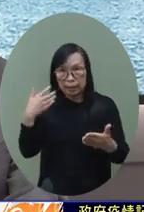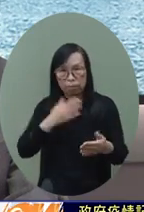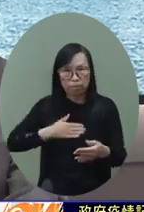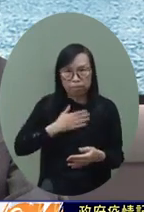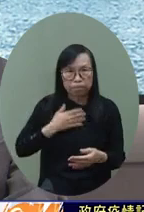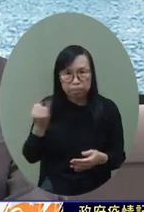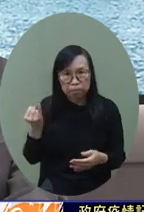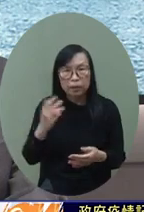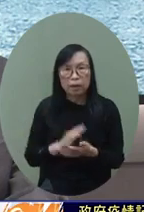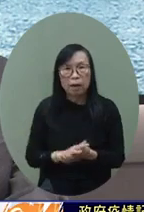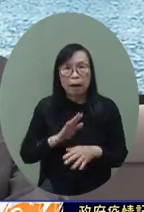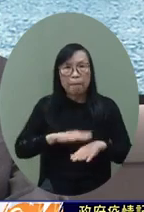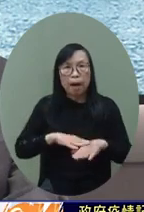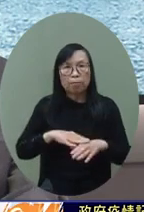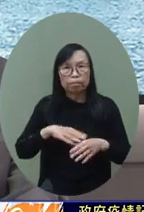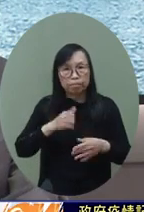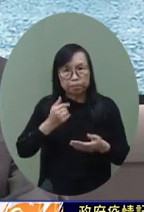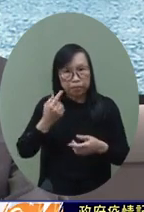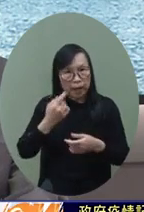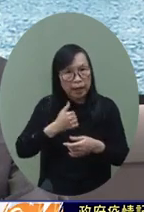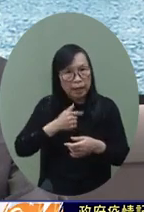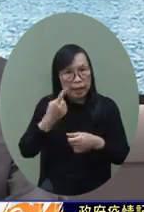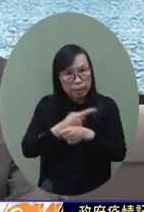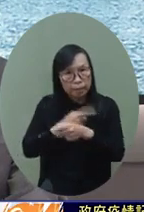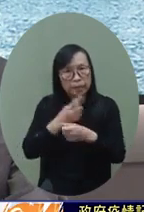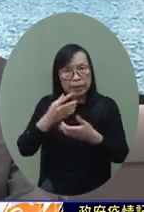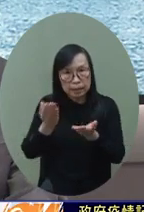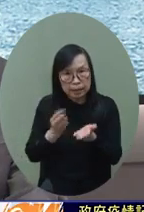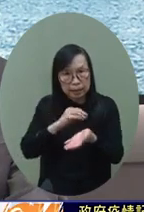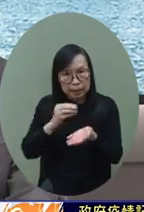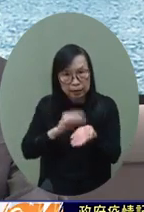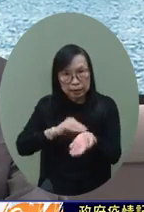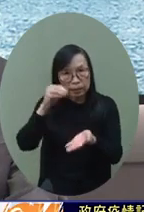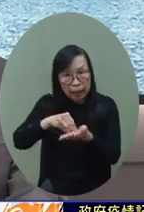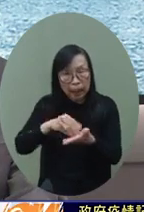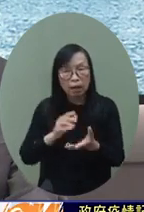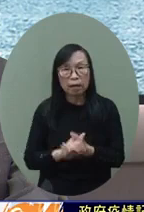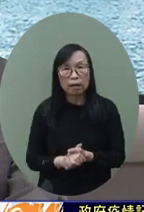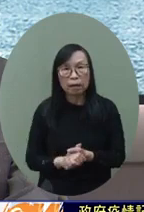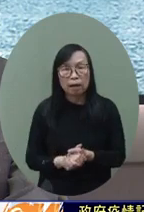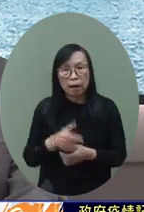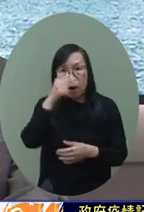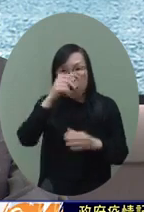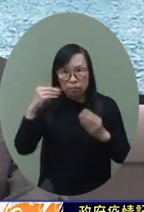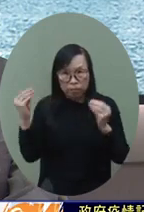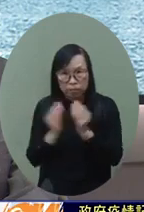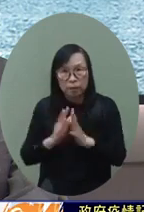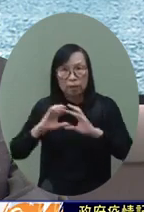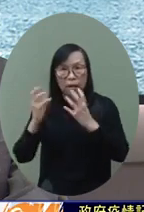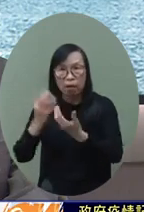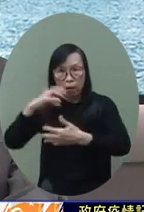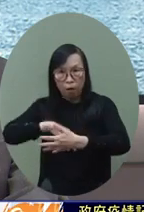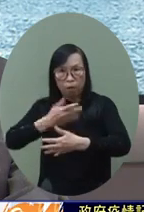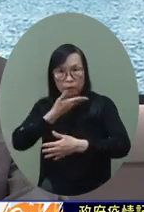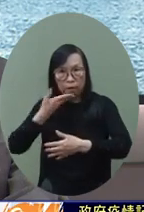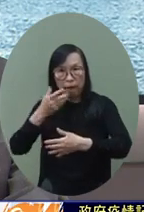服，亦都係剛剛一個初步確診嘅個案。咁另外咧，就之前喺出現群組感染嘅內科日間